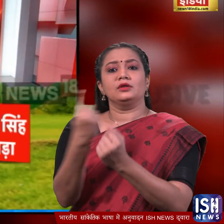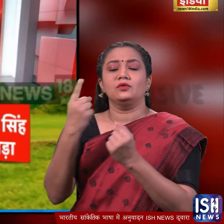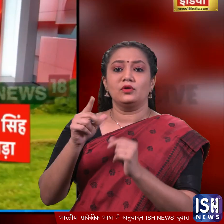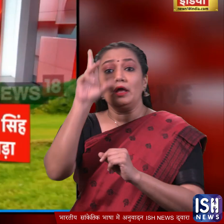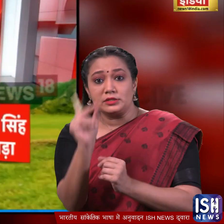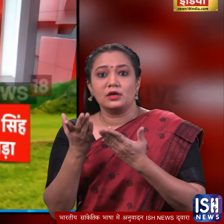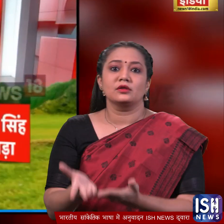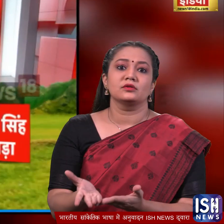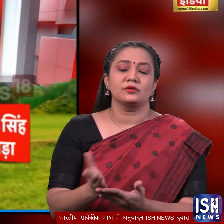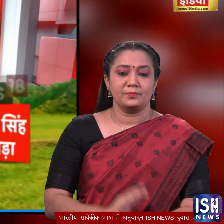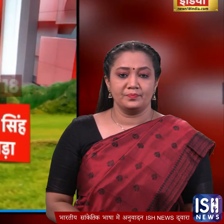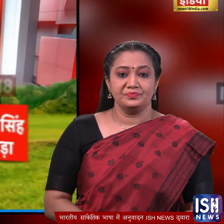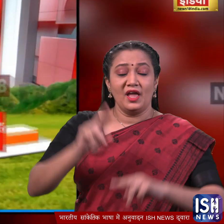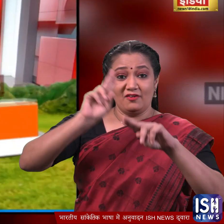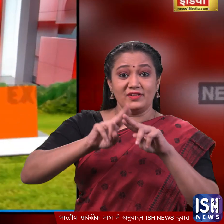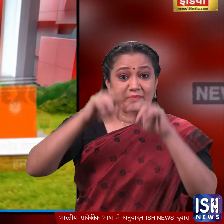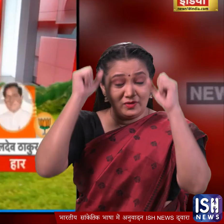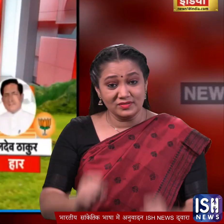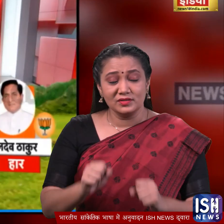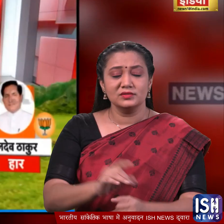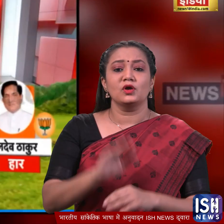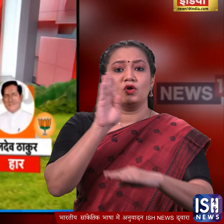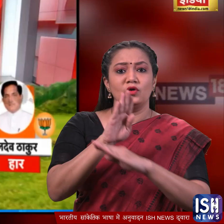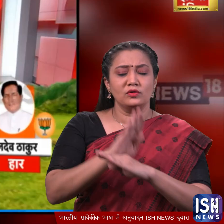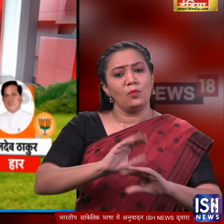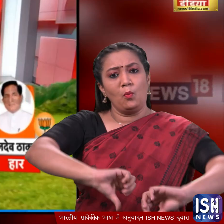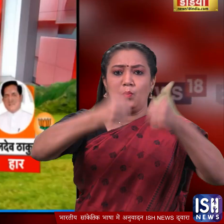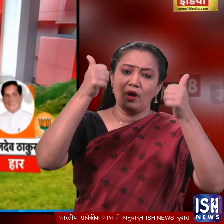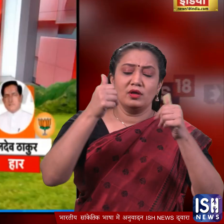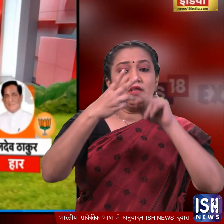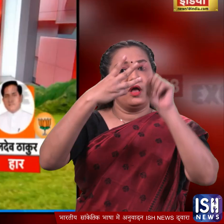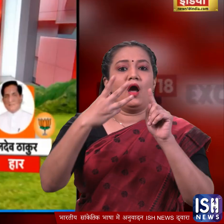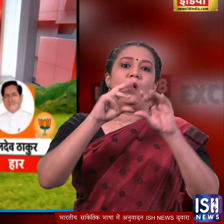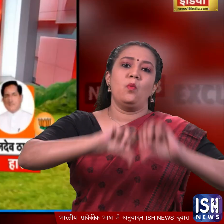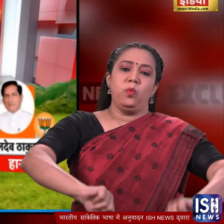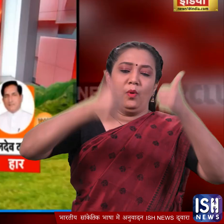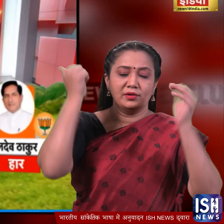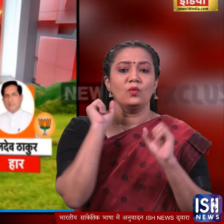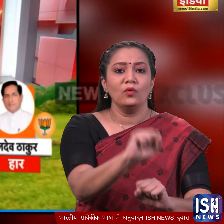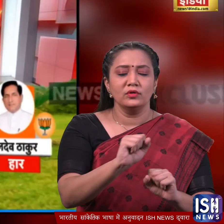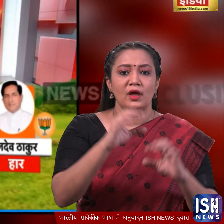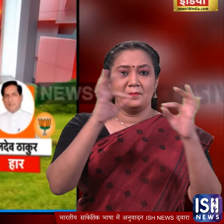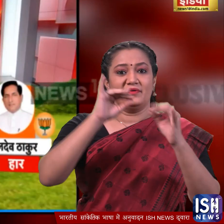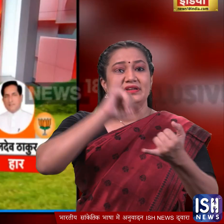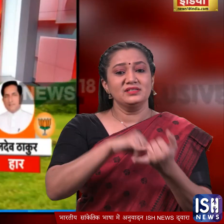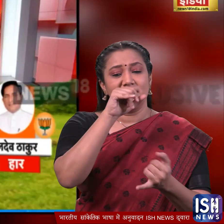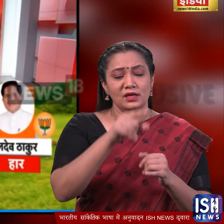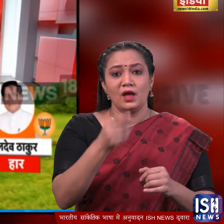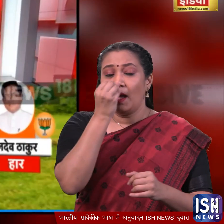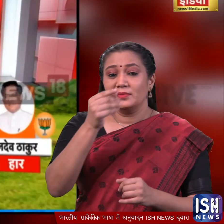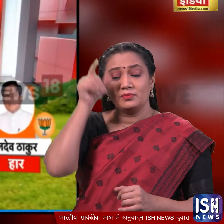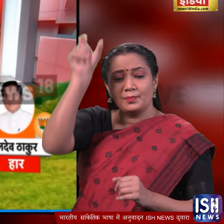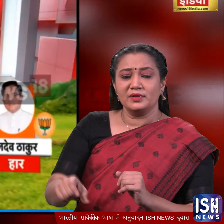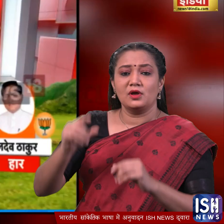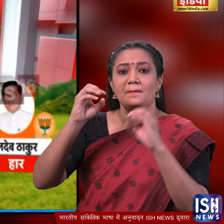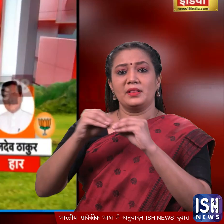वो दूसरे नंबर पर रहे। जबकि फतेहपुर विधानसभा सीट पर कांग्रेस ने जीत की हैट्रिक लगाई और उसके उम्मीदवार भवानी सिंह ने बीजेपी